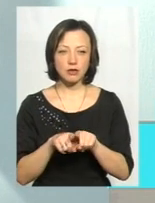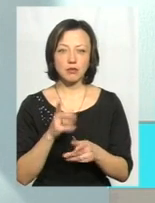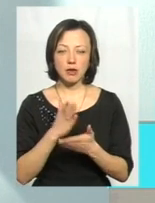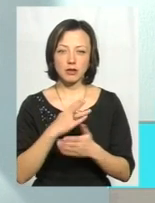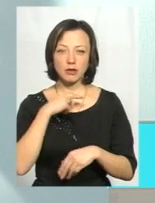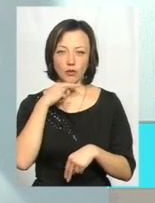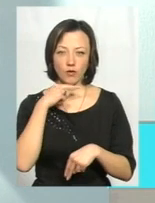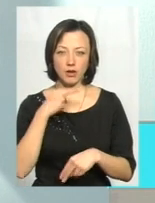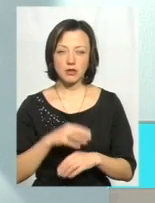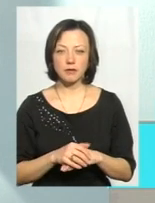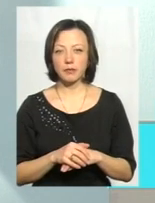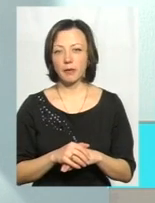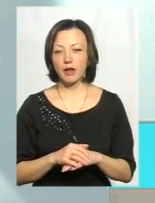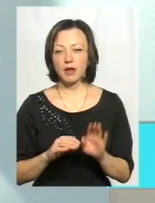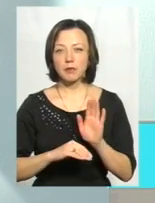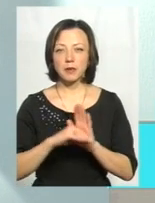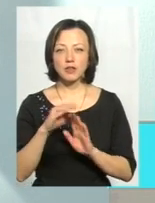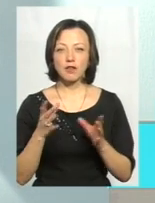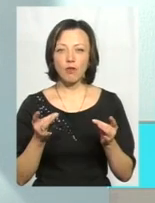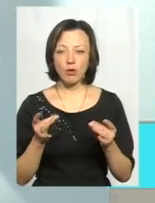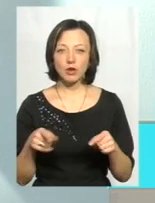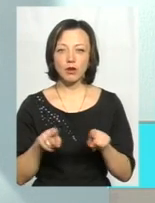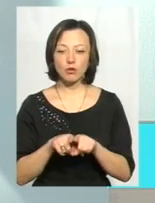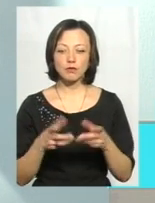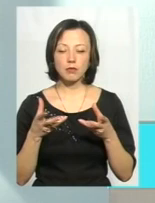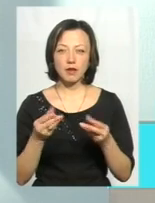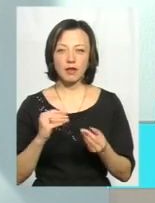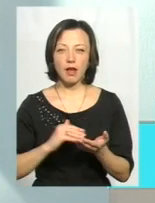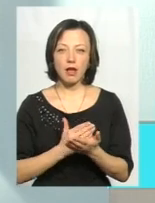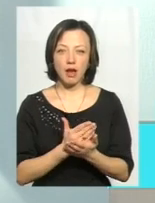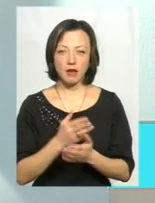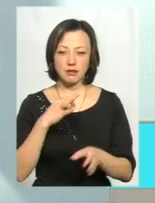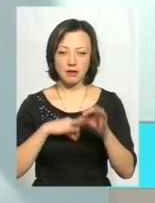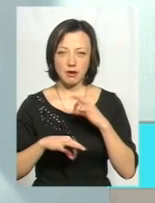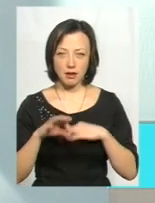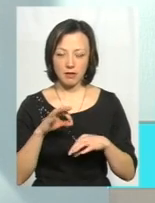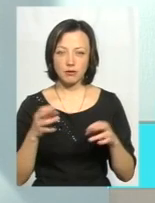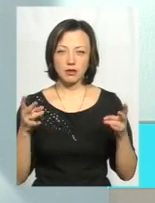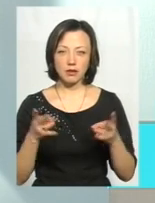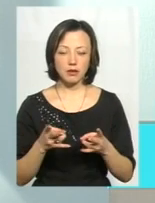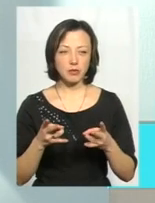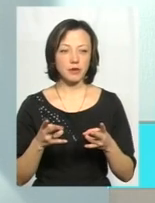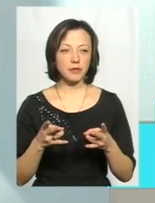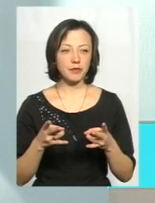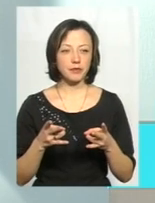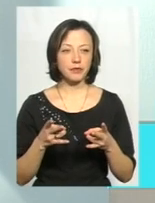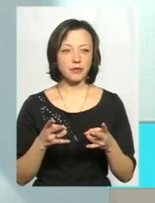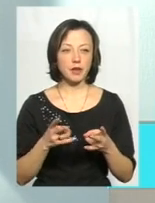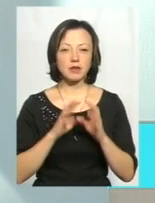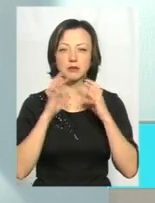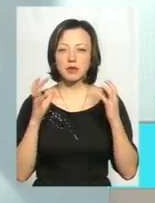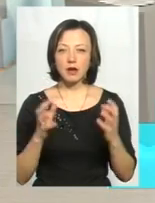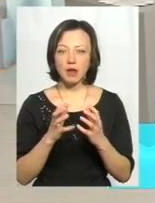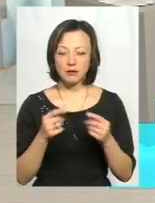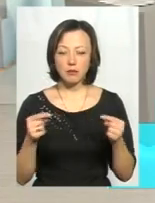на увазі. Підвищена вологість також може вплинути на якість ліків, тому, звичайно, вони повинні